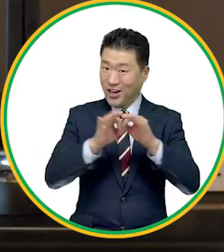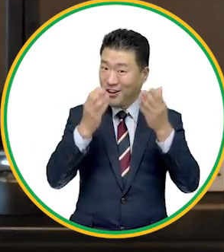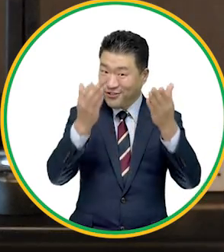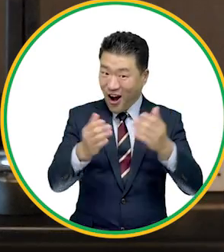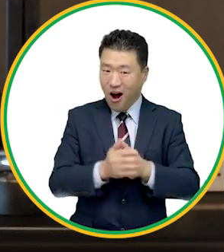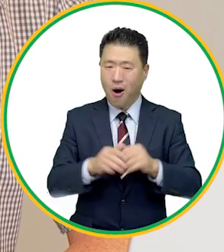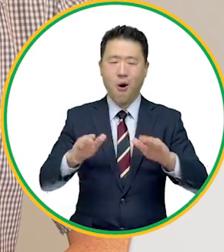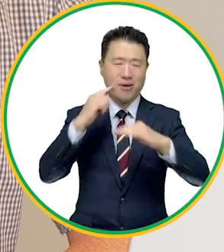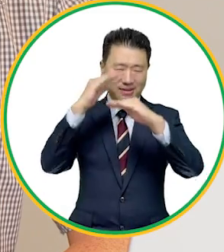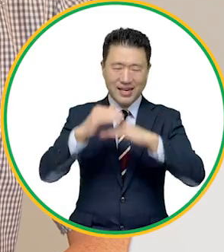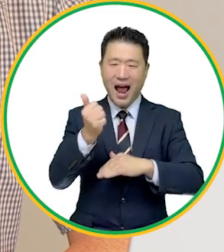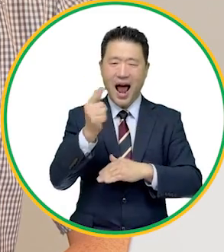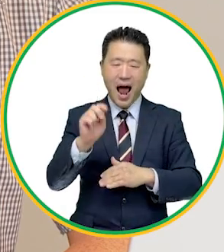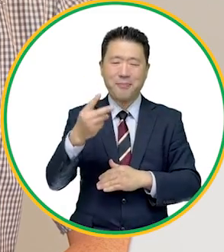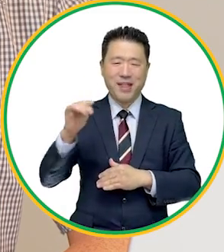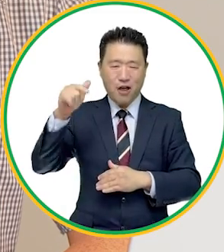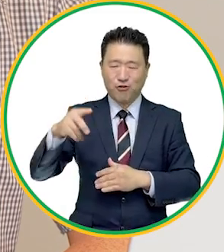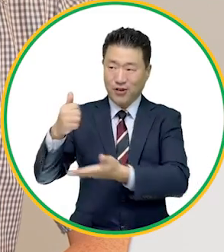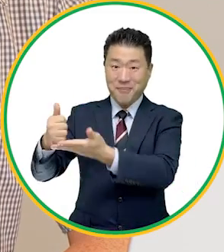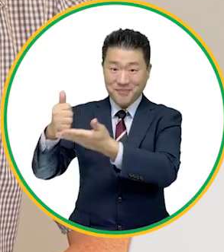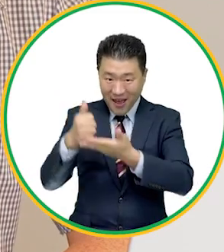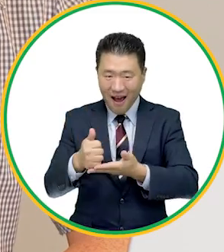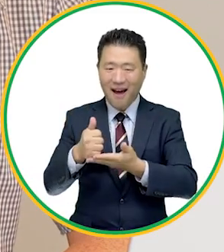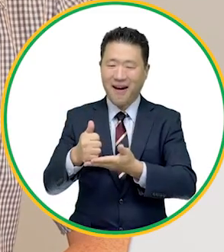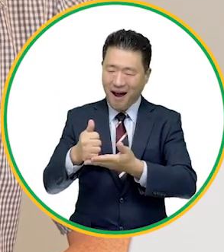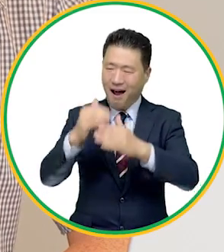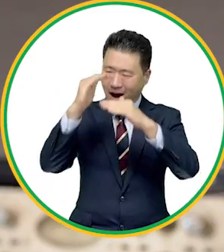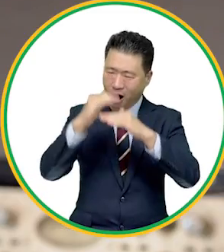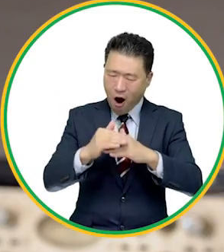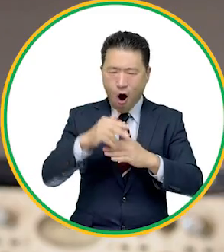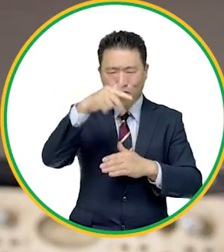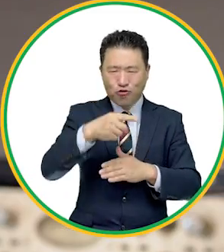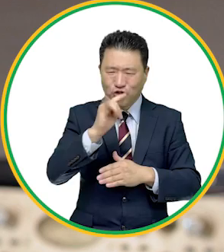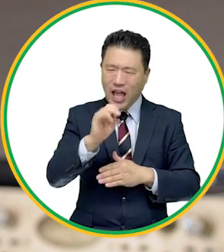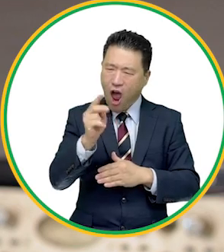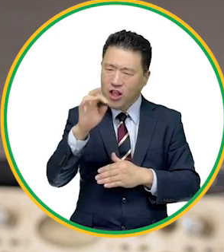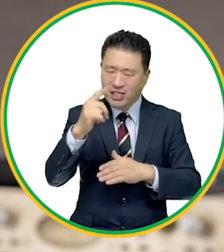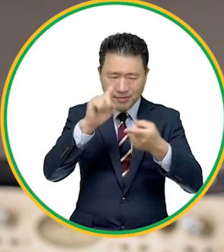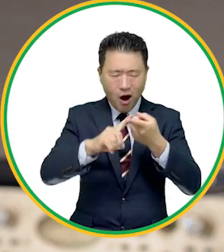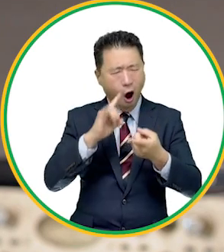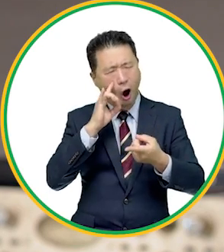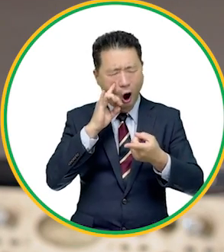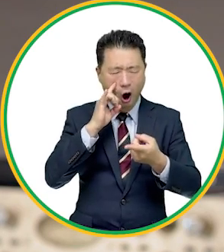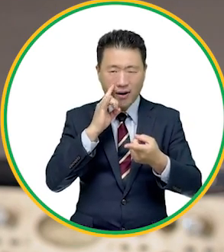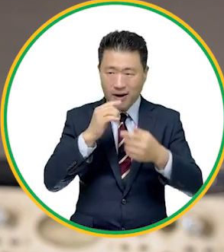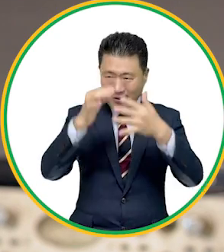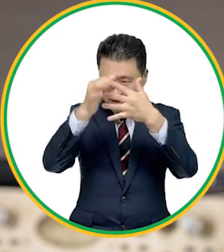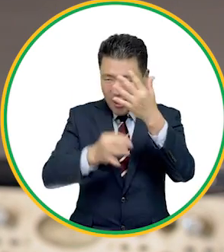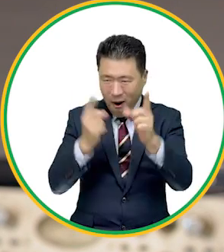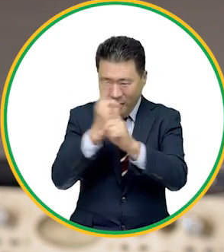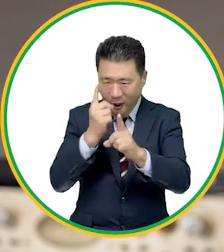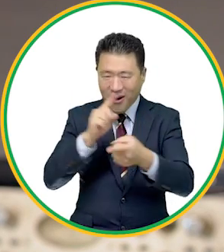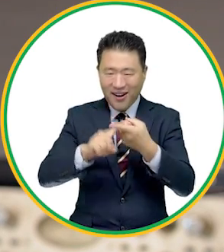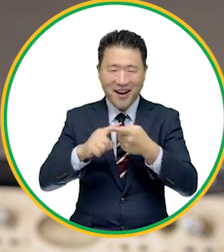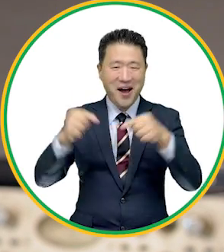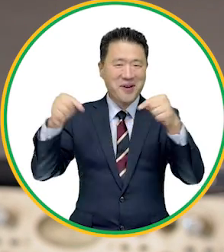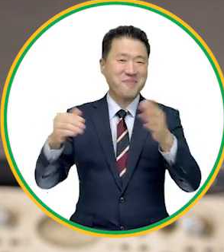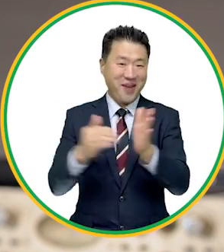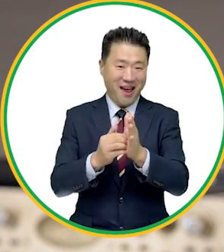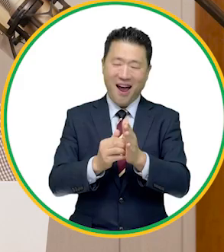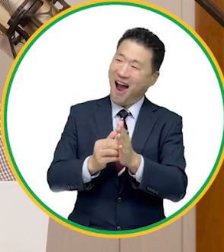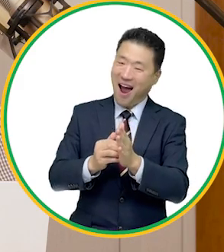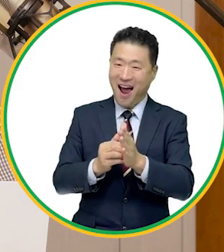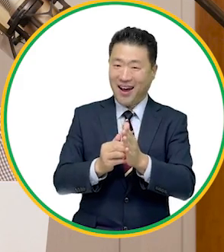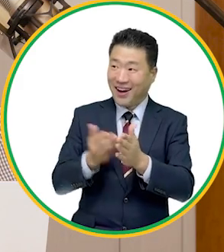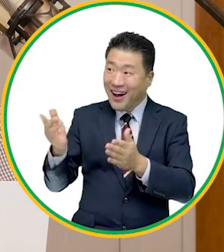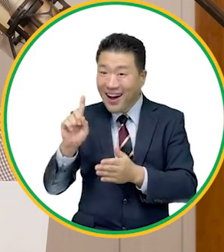주디가 추천해줌. 오늘은 특별히 함태규 실장님과 함께 주택연금에 대한 궁금점과 규정 내용에 대해 이야기